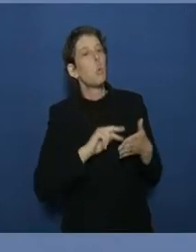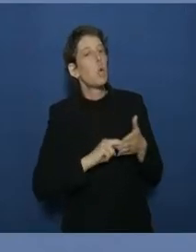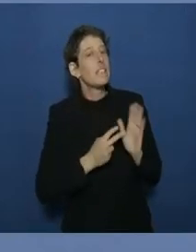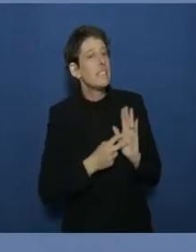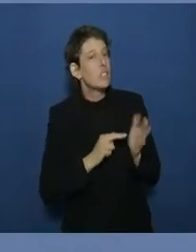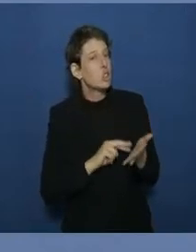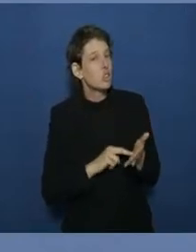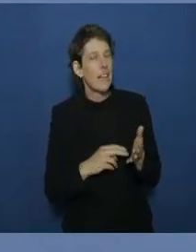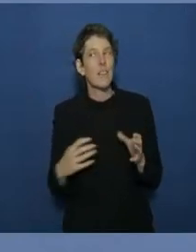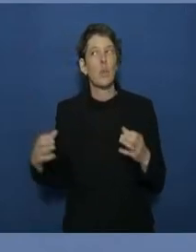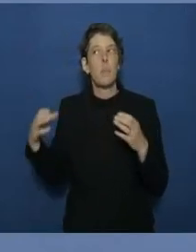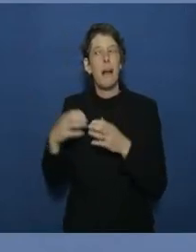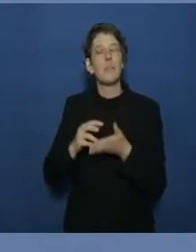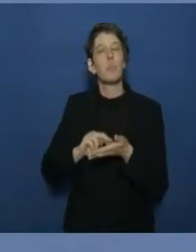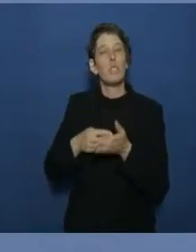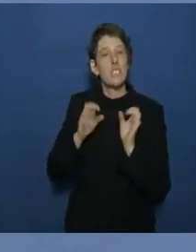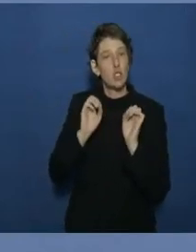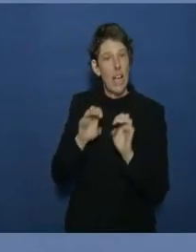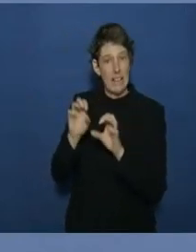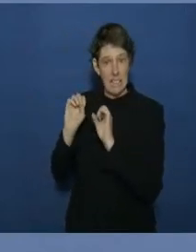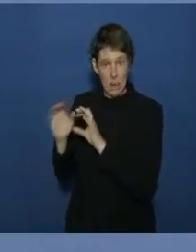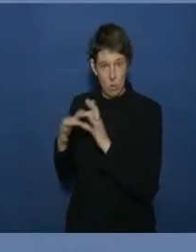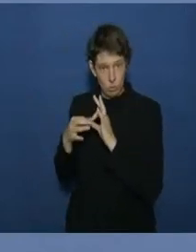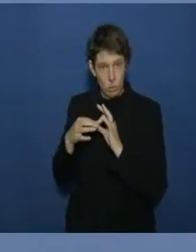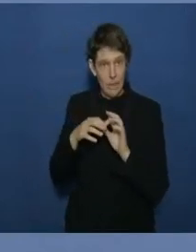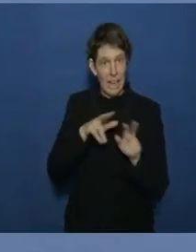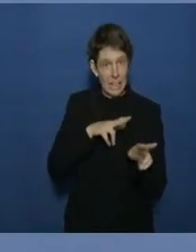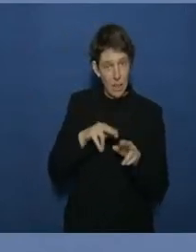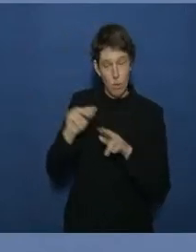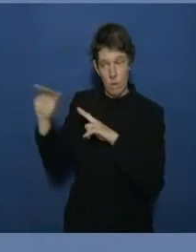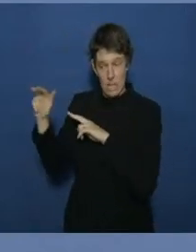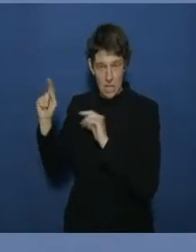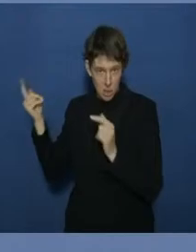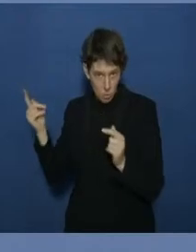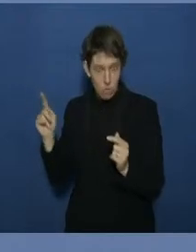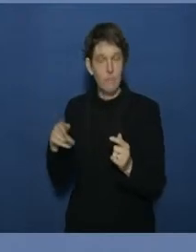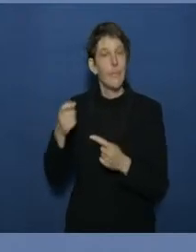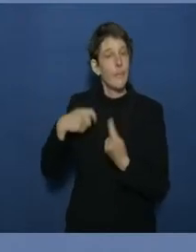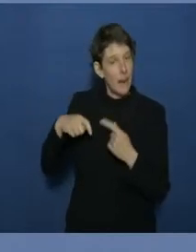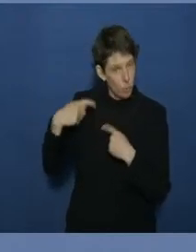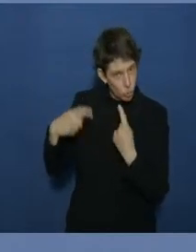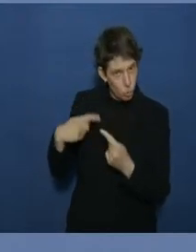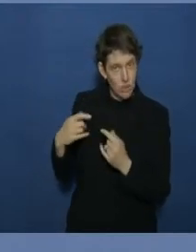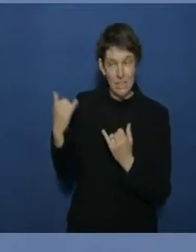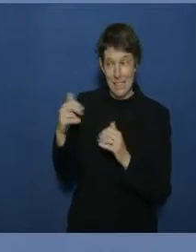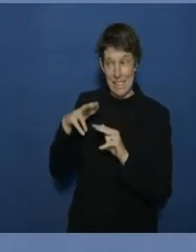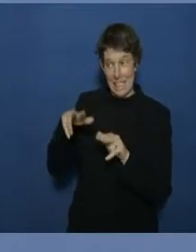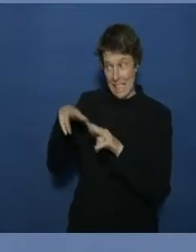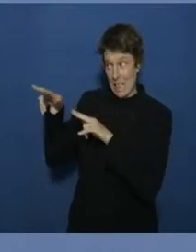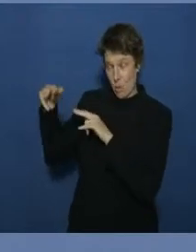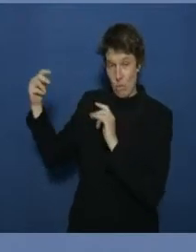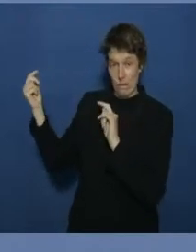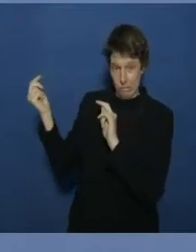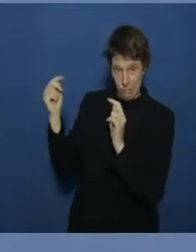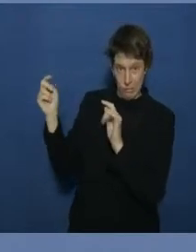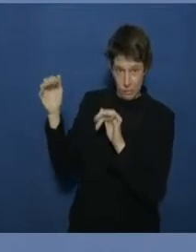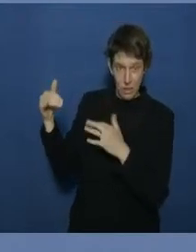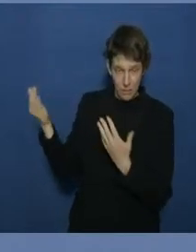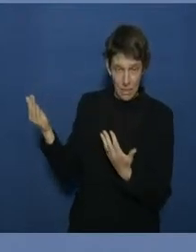die gemeinsame politische Erklärung der beiden Regierungen und dieser Verhandlungsprozess, der jetzt zwischen den Regierungen stattgefunden hat,